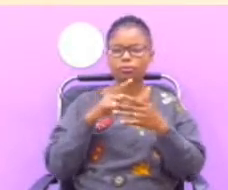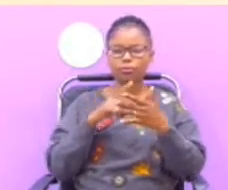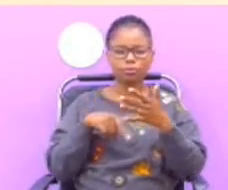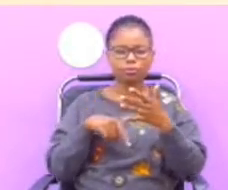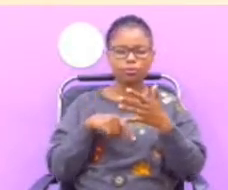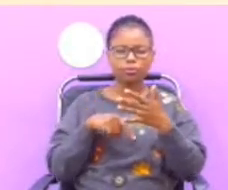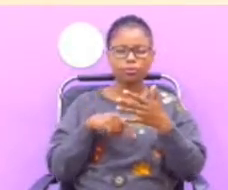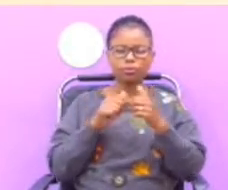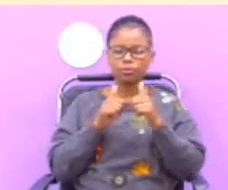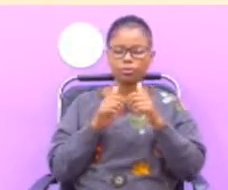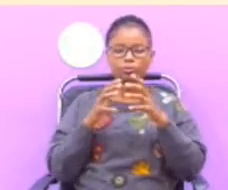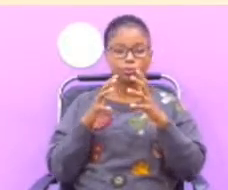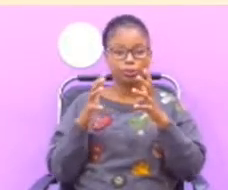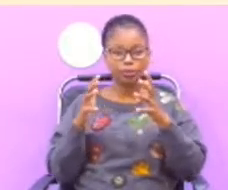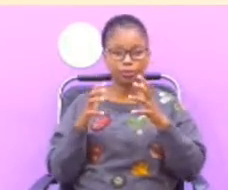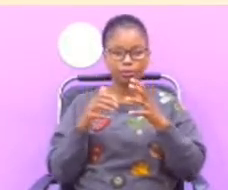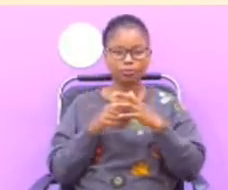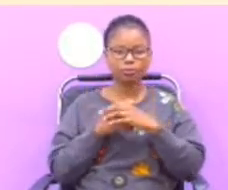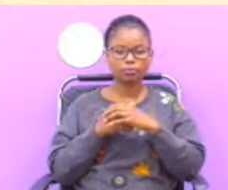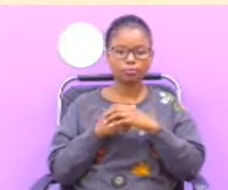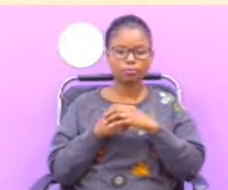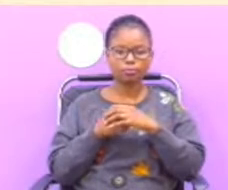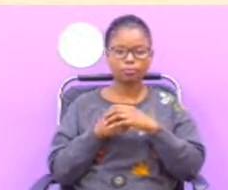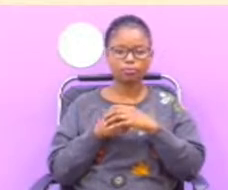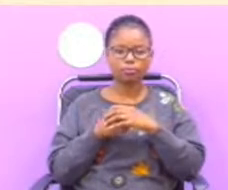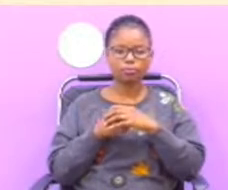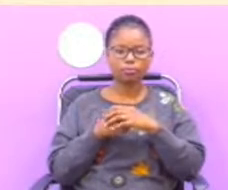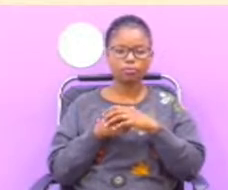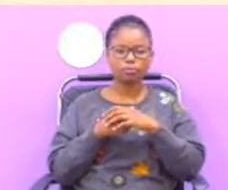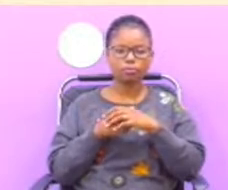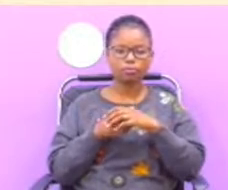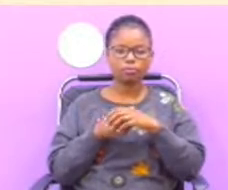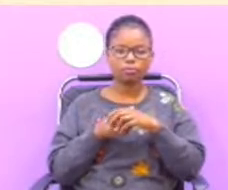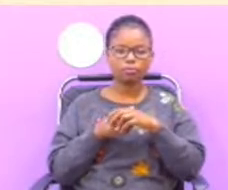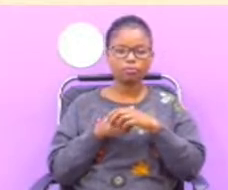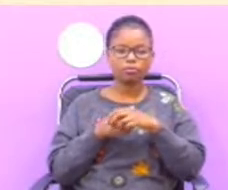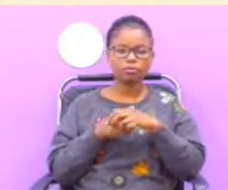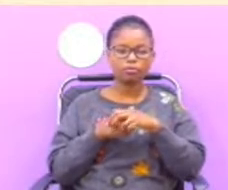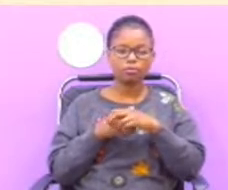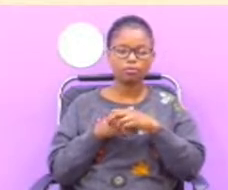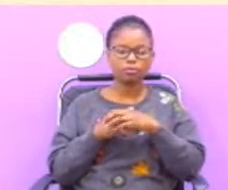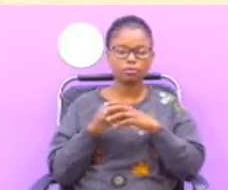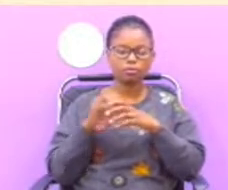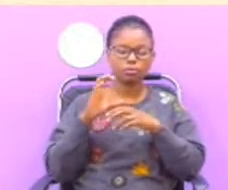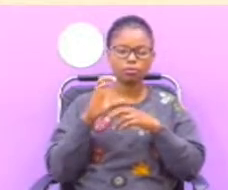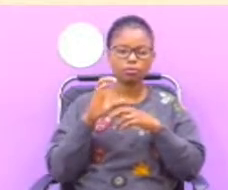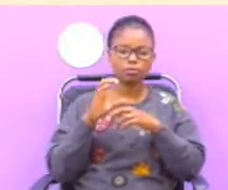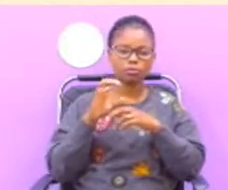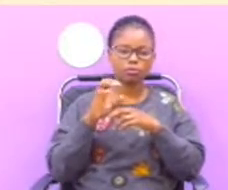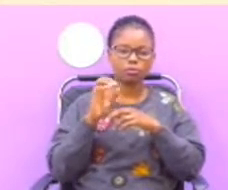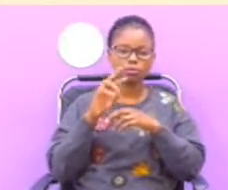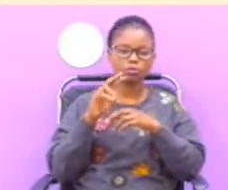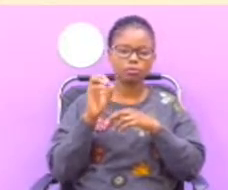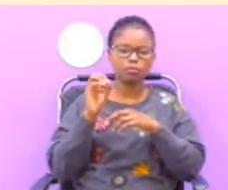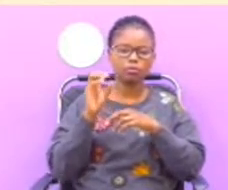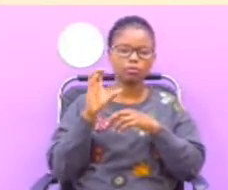ni iriku nene Shark, Whale na Crocodile na